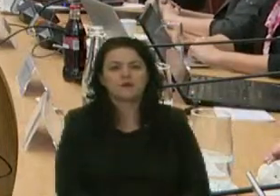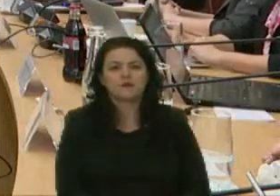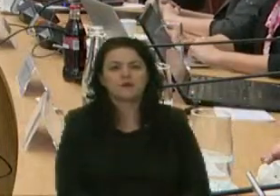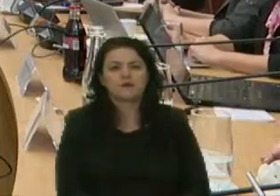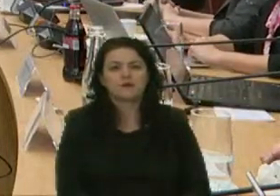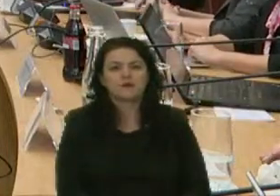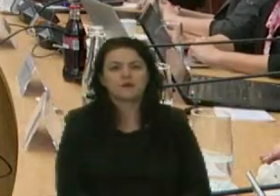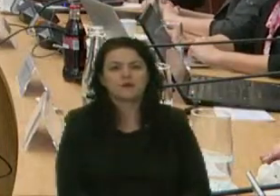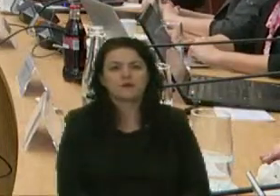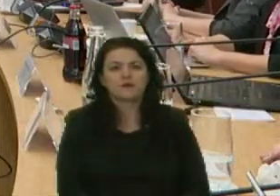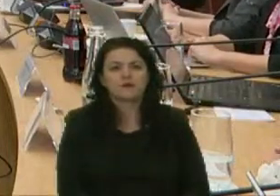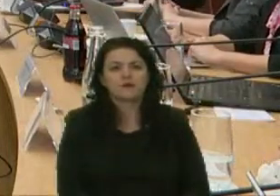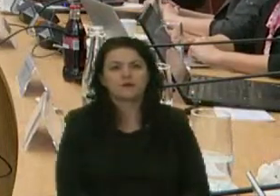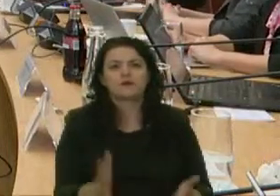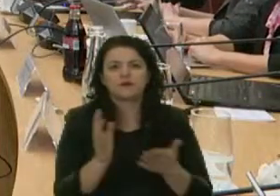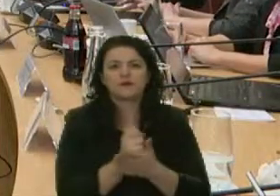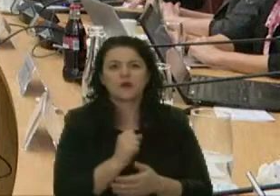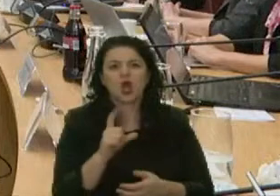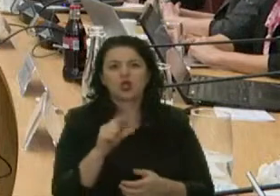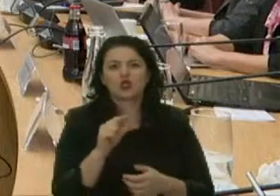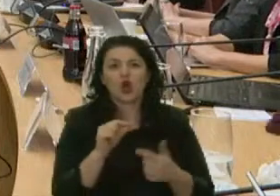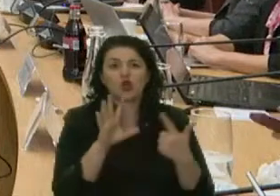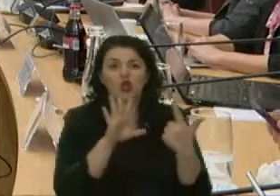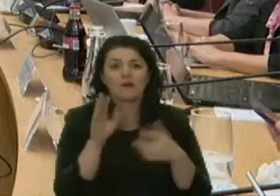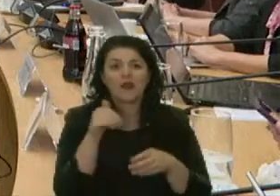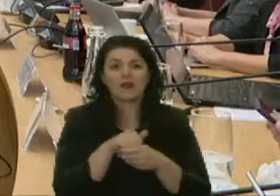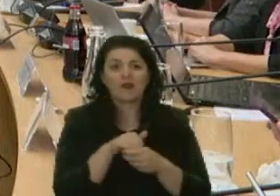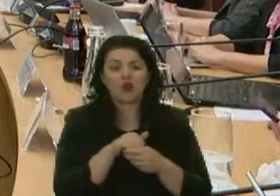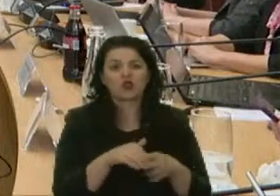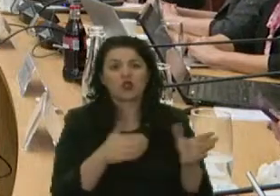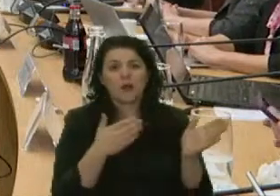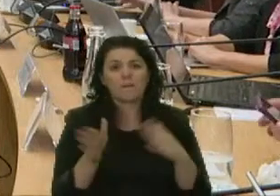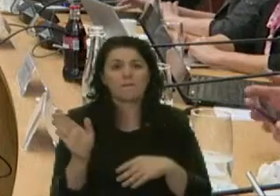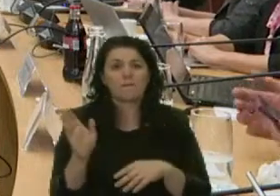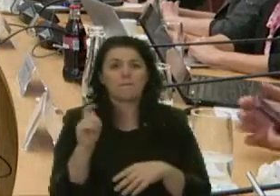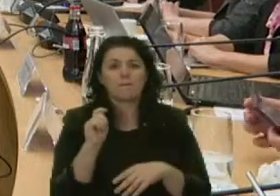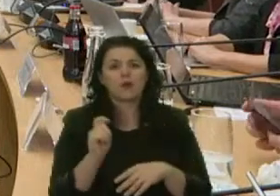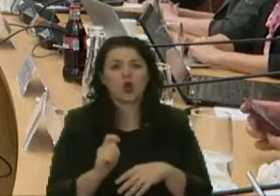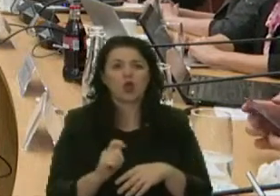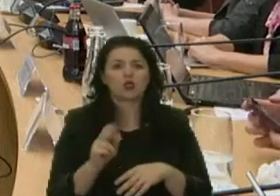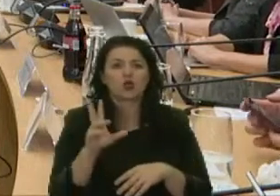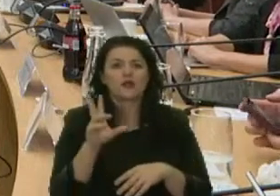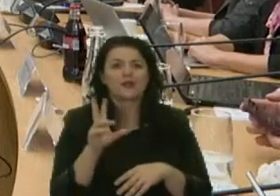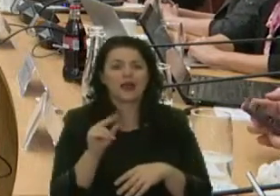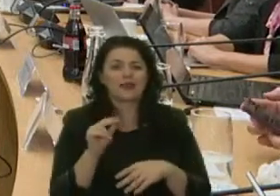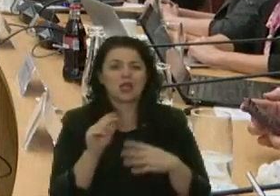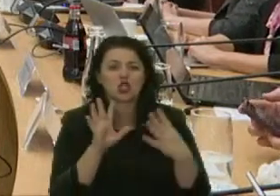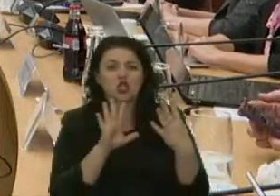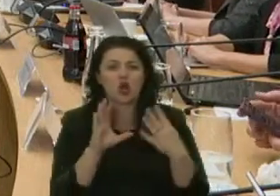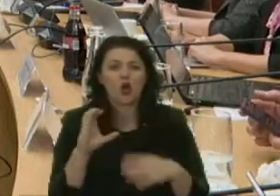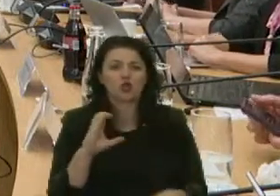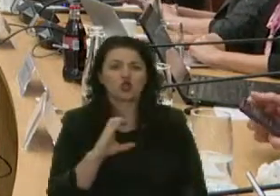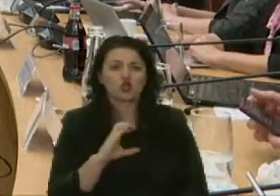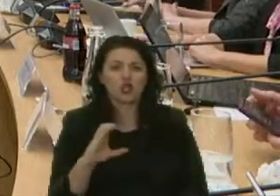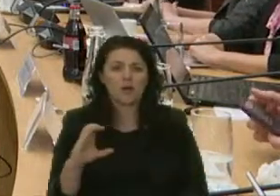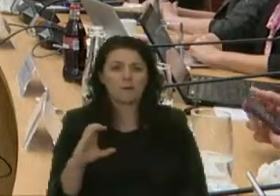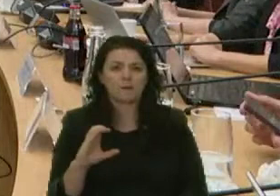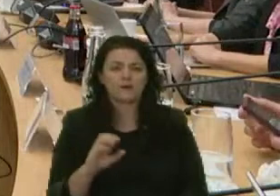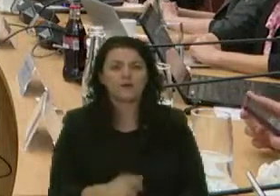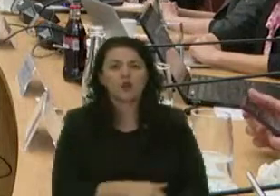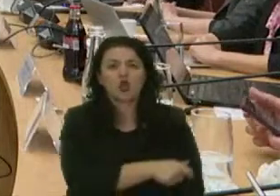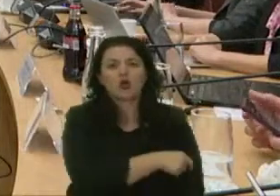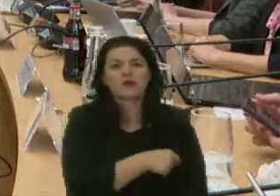39b Proiectul a trecut cu 27 de voturi proiectul numărul 39 c Comisia 1 Comisia de buget aviz favorabil Comisia